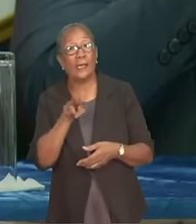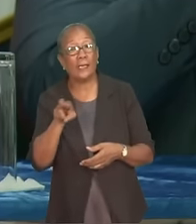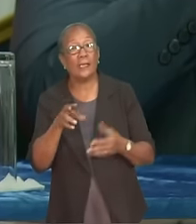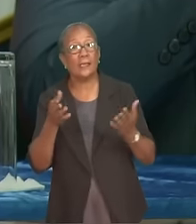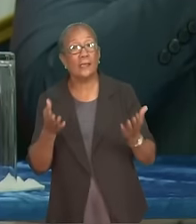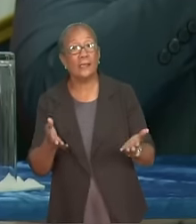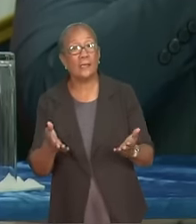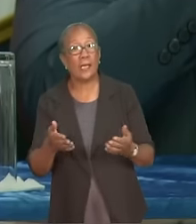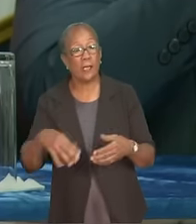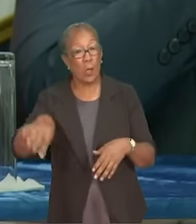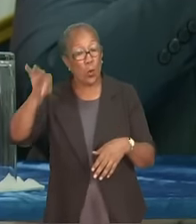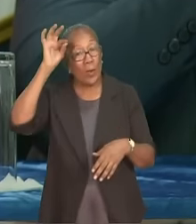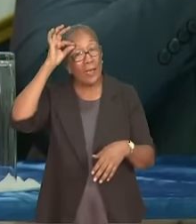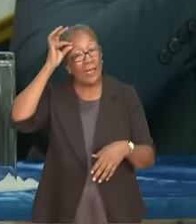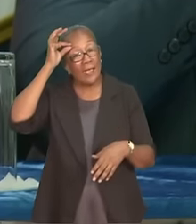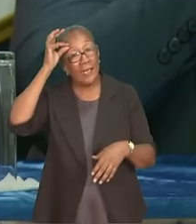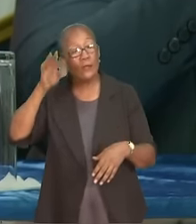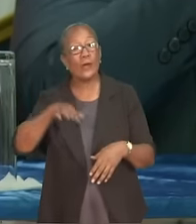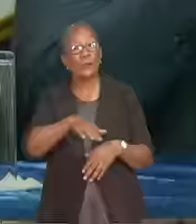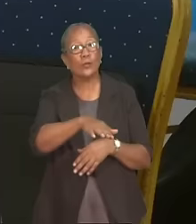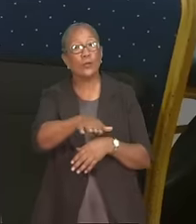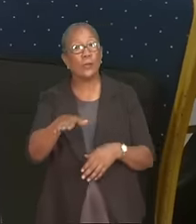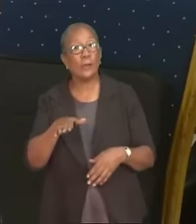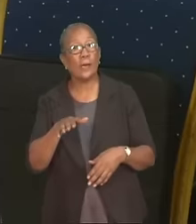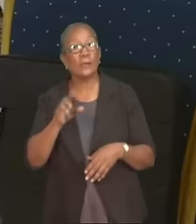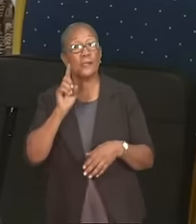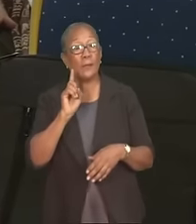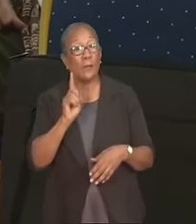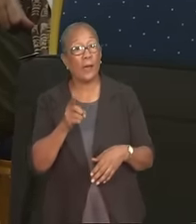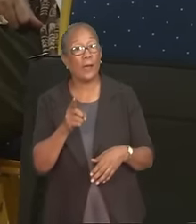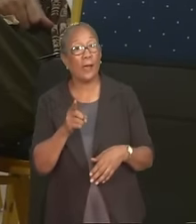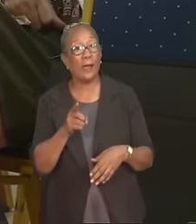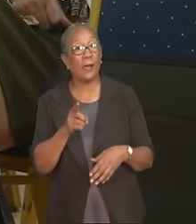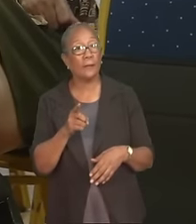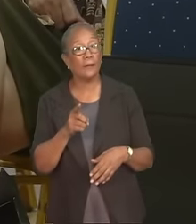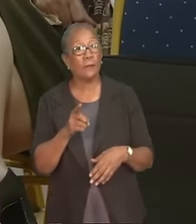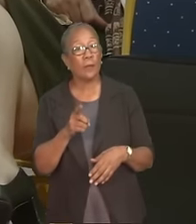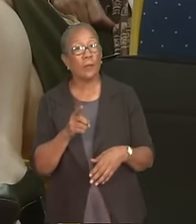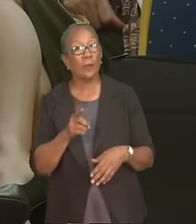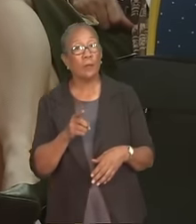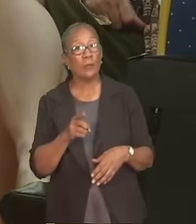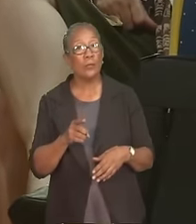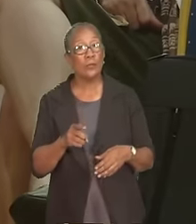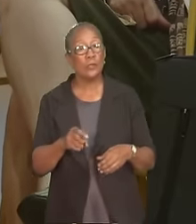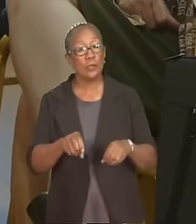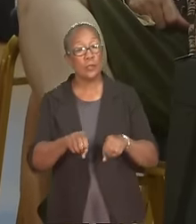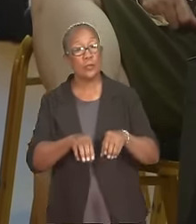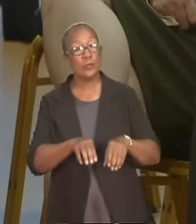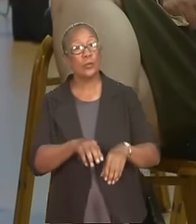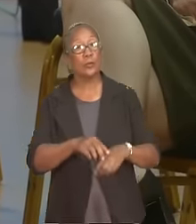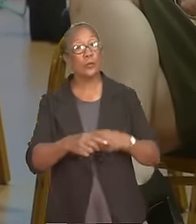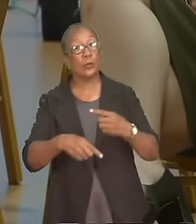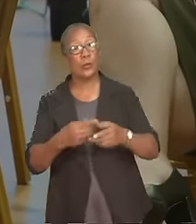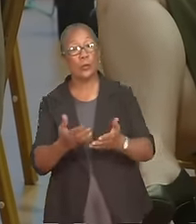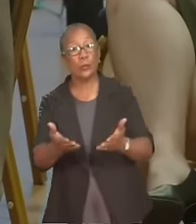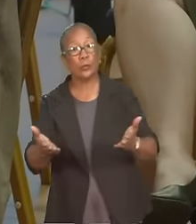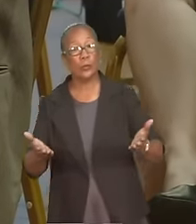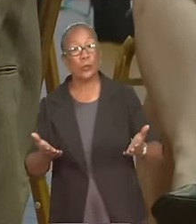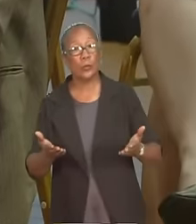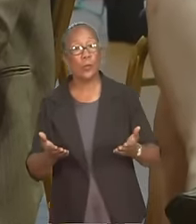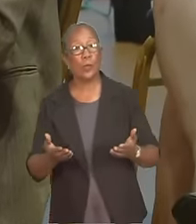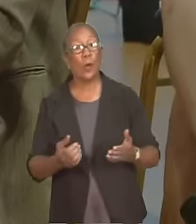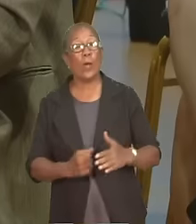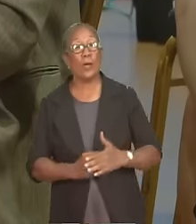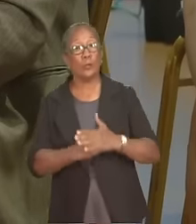We leren van die situatie, maar we moesten dus deze structuur op deze wijze inzetten. We hebben steun